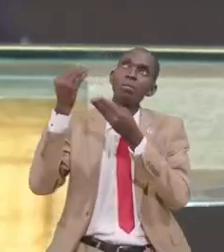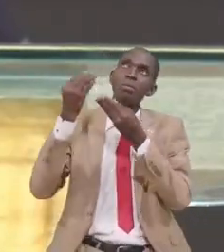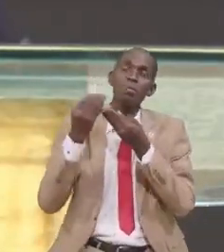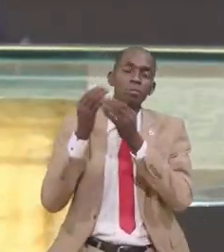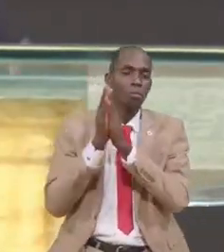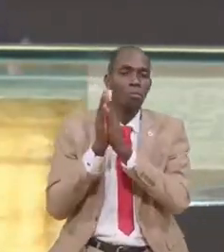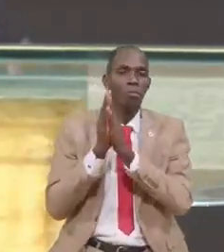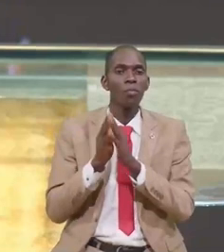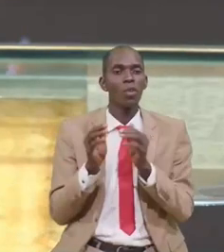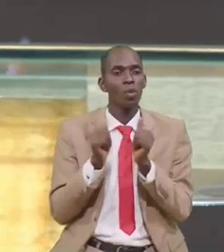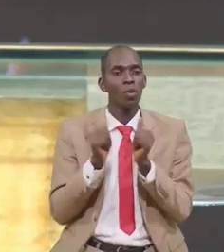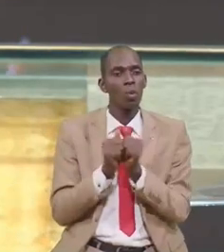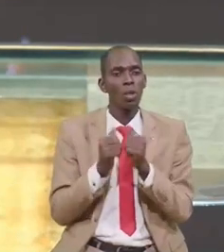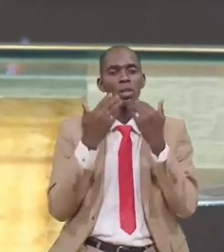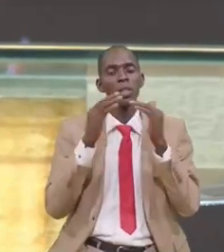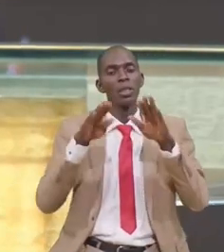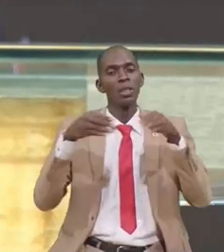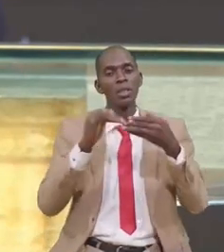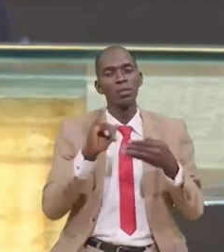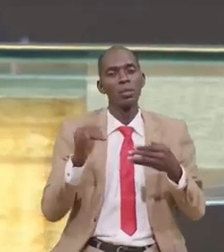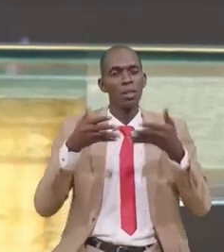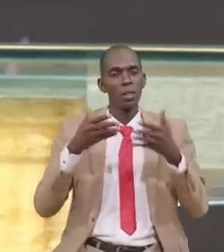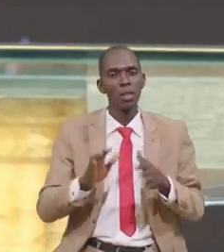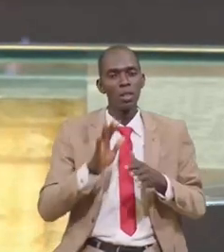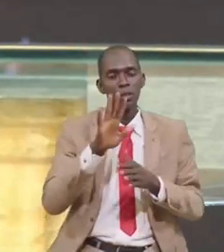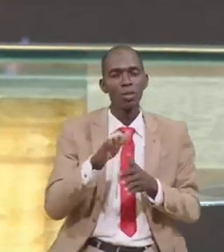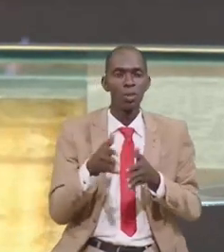supplications avec des actions de grâce.